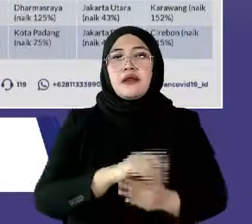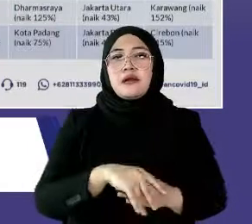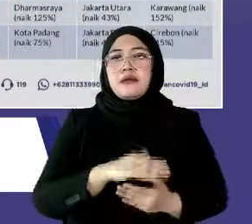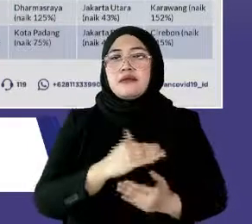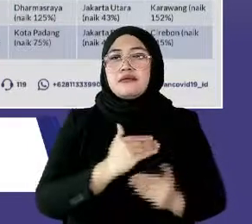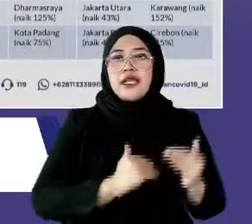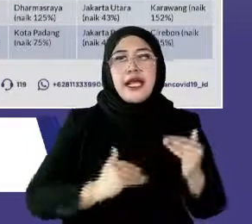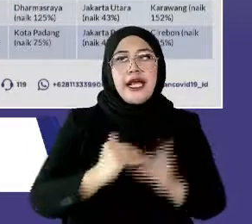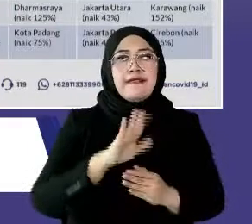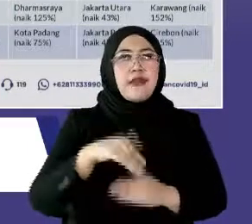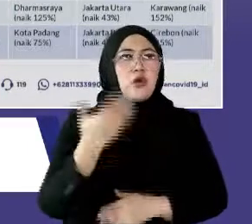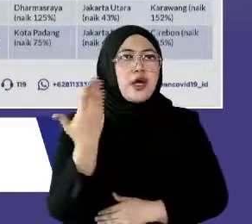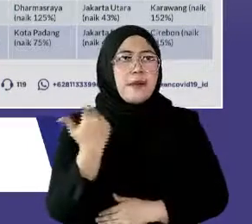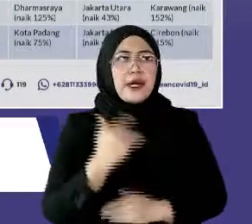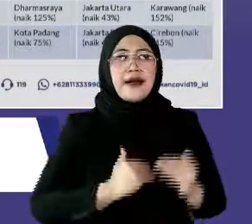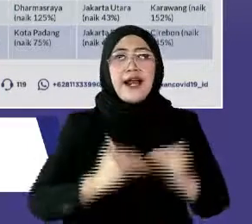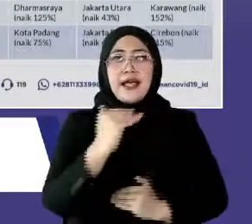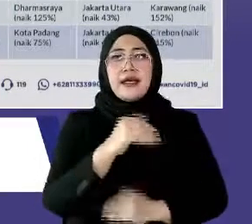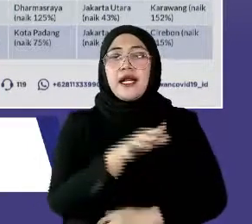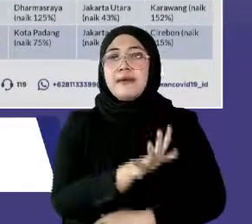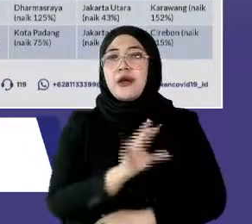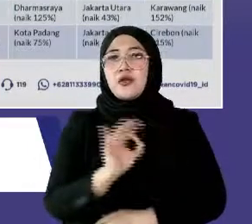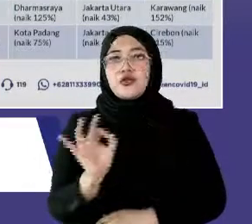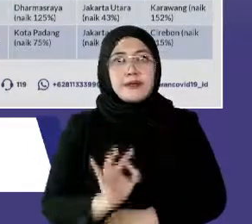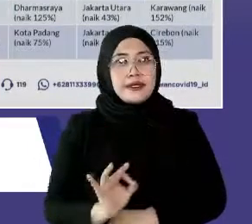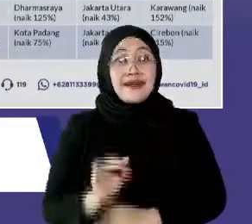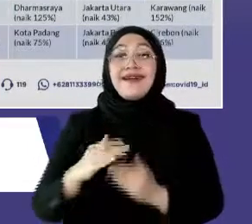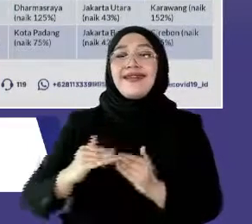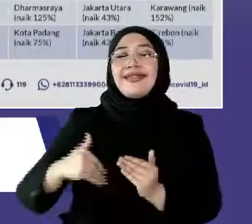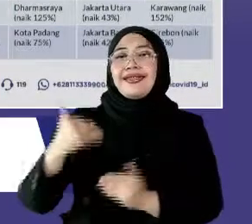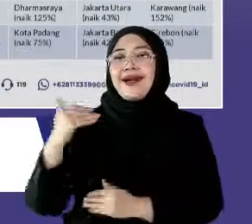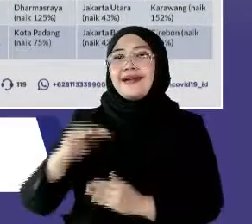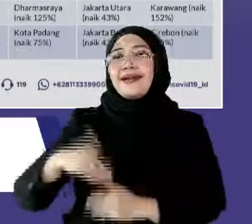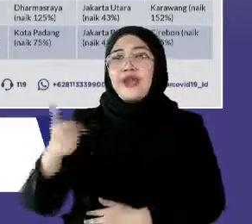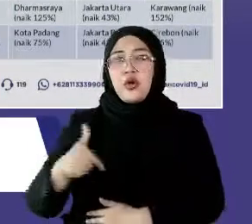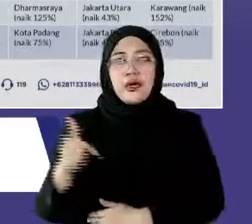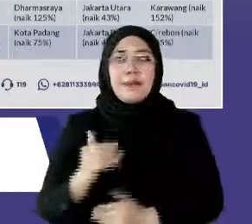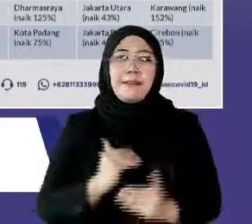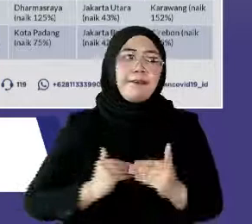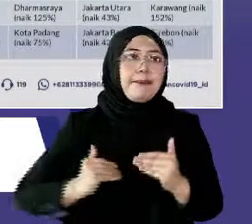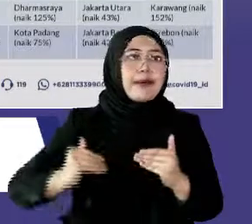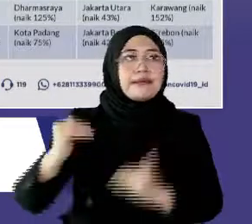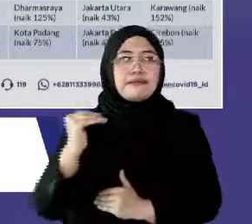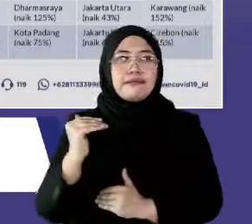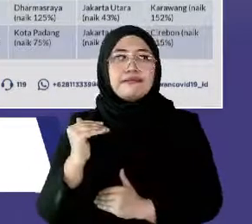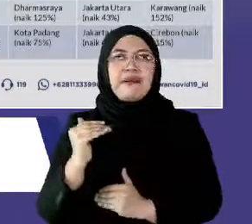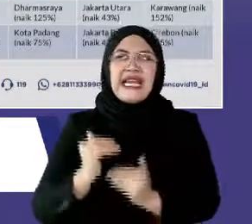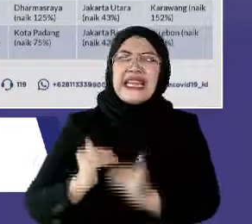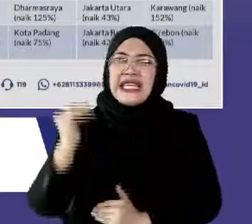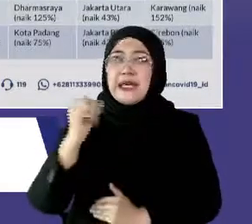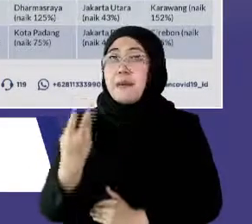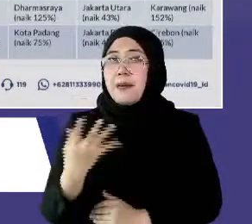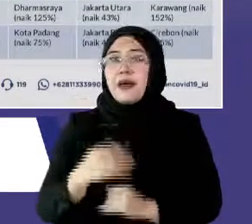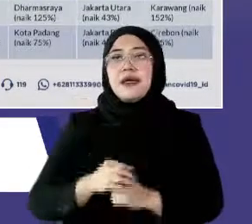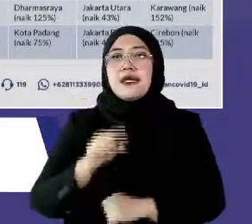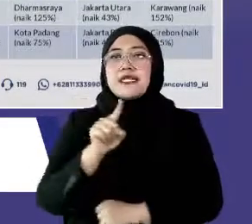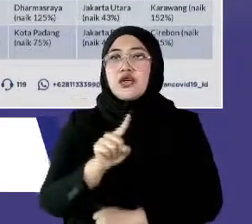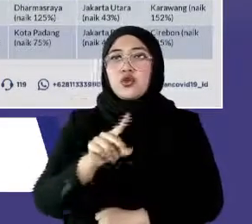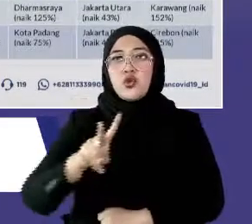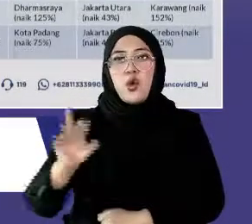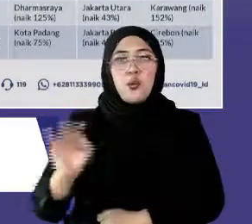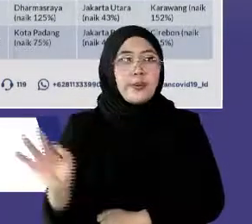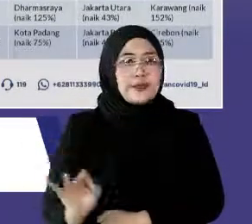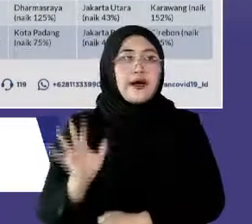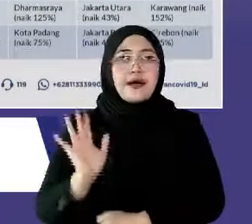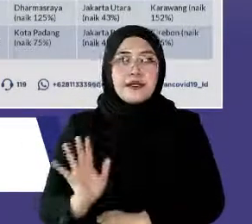provinsi dapat mencapai hingga 500 persen di tahun ini kenaikan paling tinggi hanya sebesar 120%